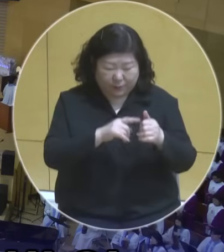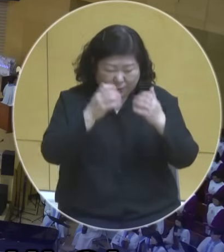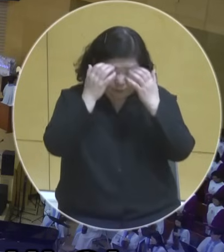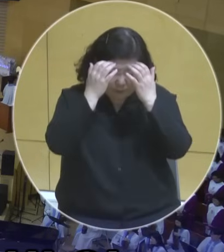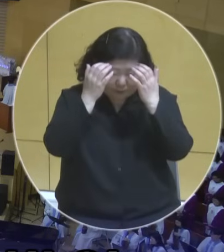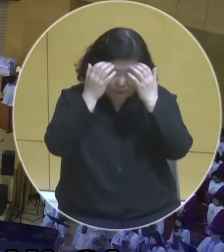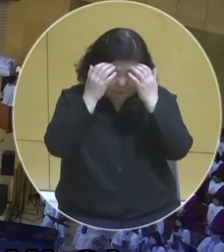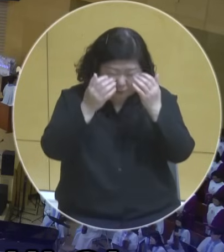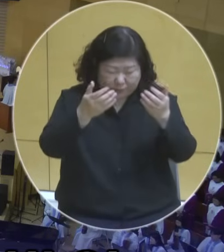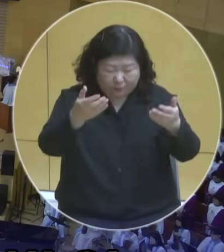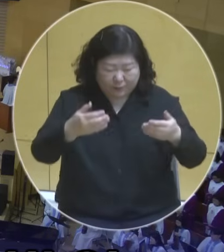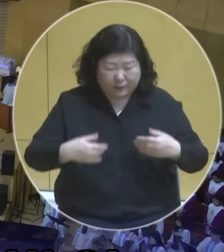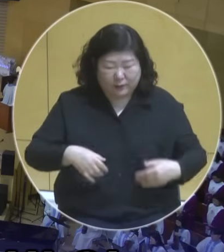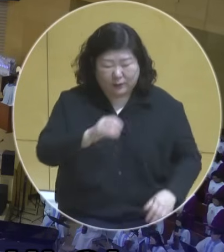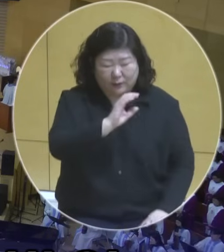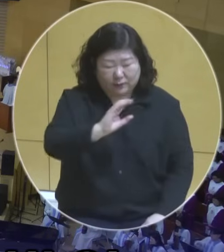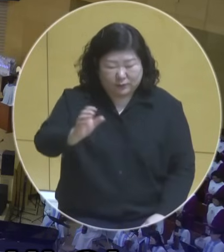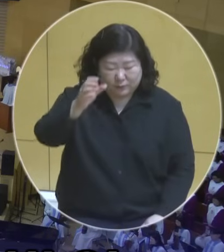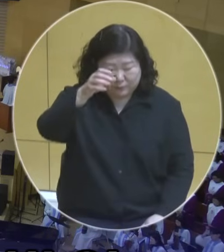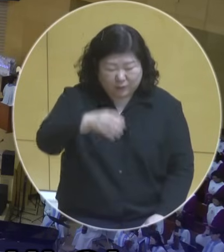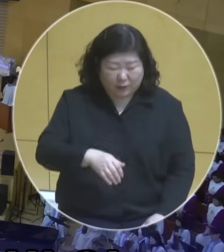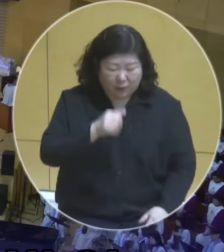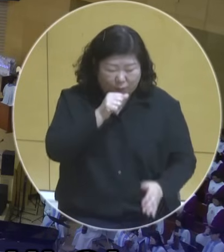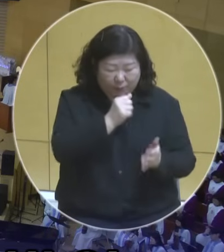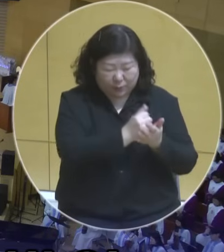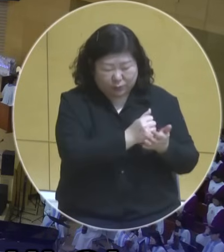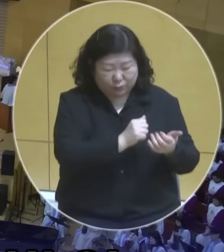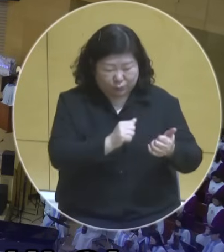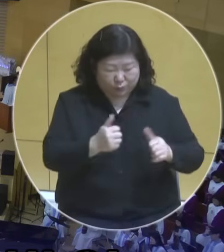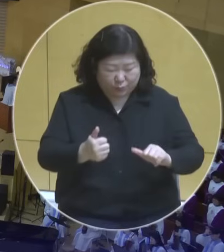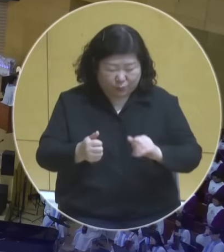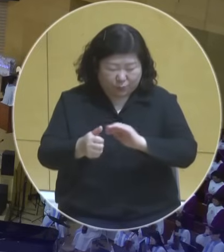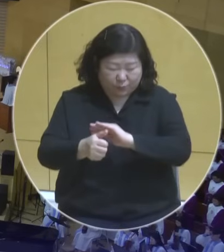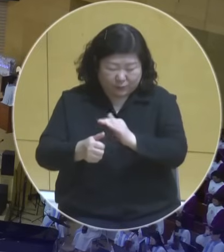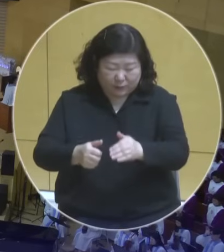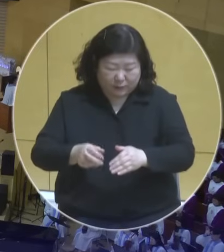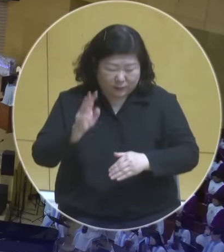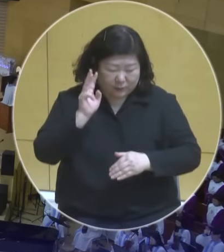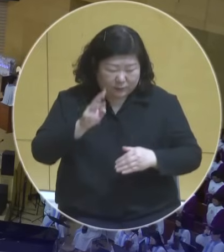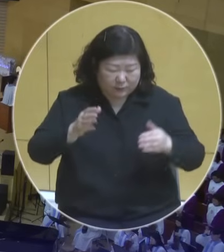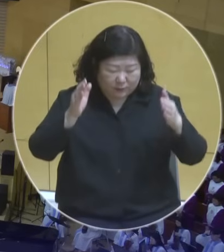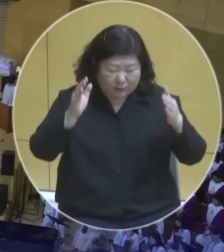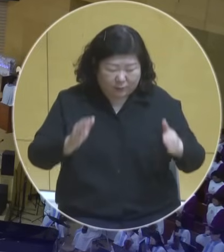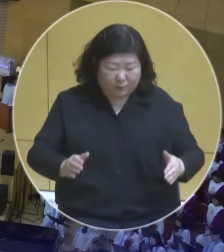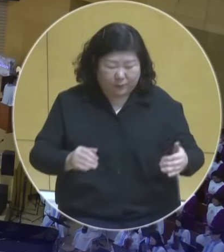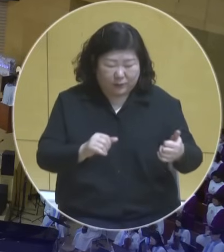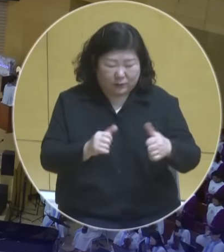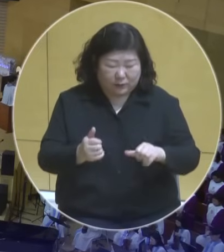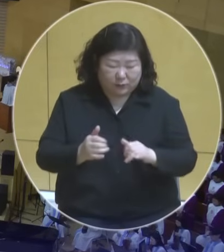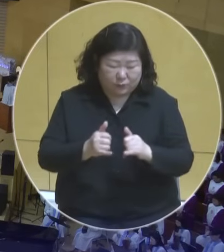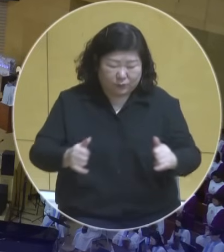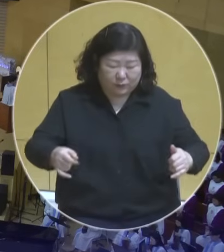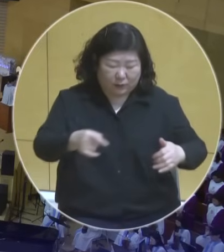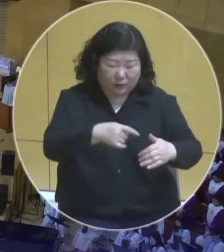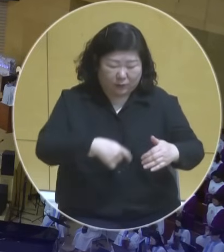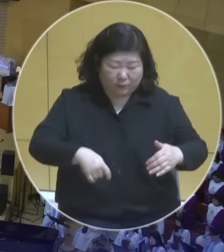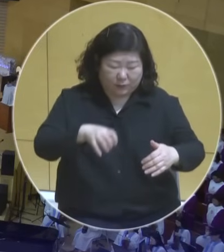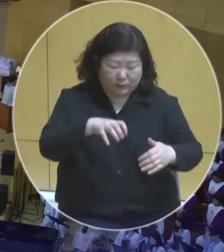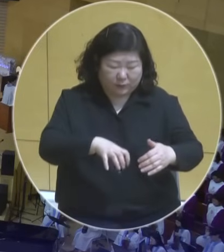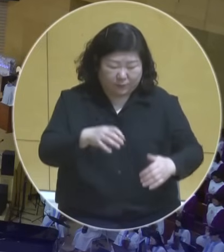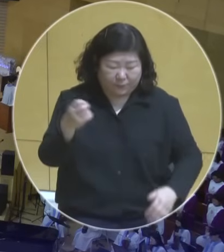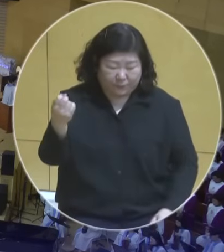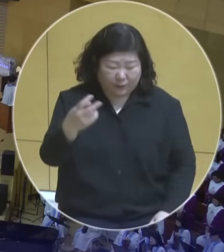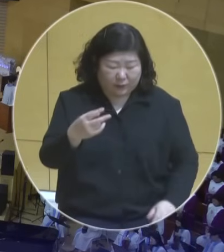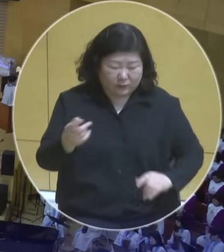본디오 빌라도에게 고난을 받아 십자가에 못박혀 죽으시고 장사된지 만에 죽은 자